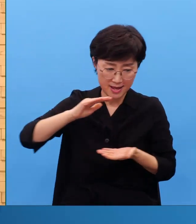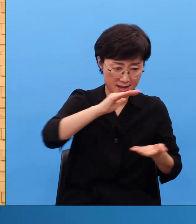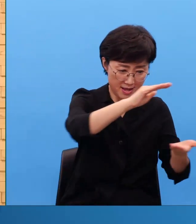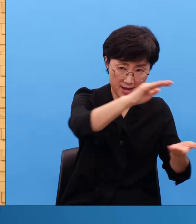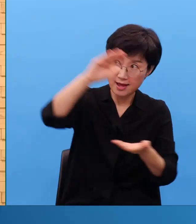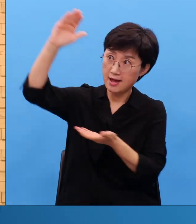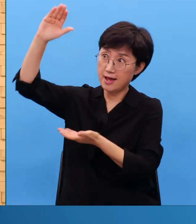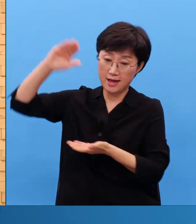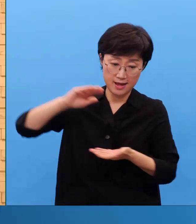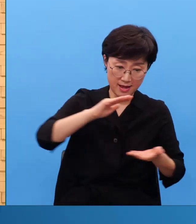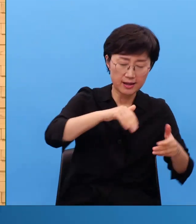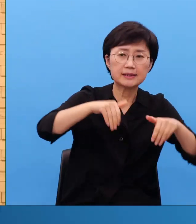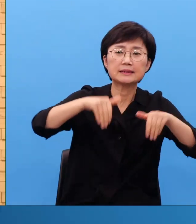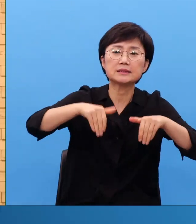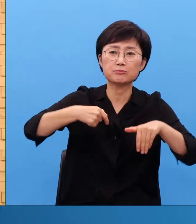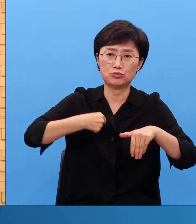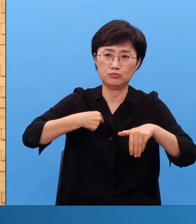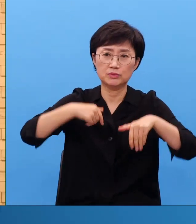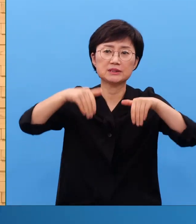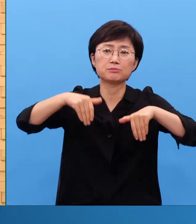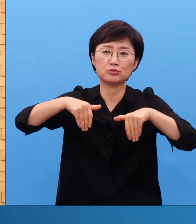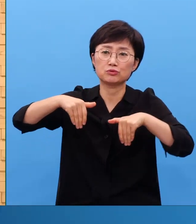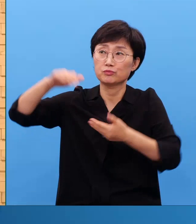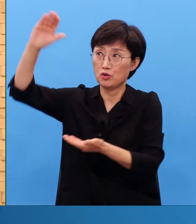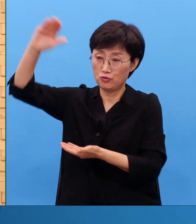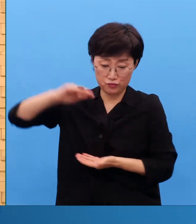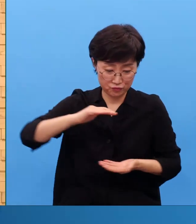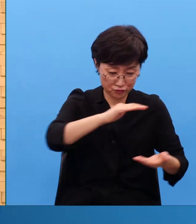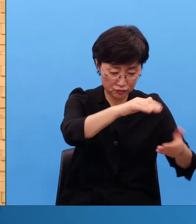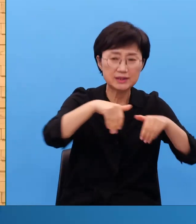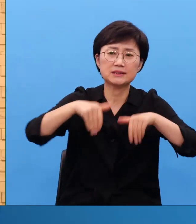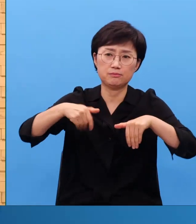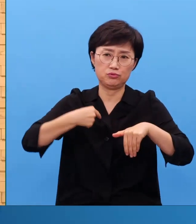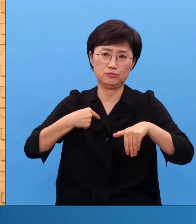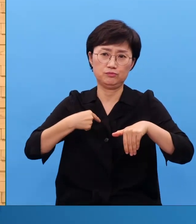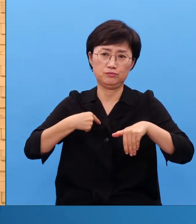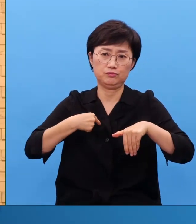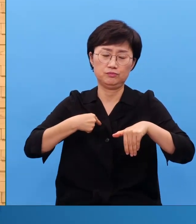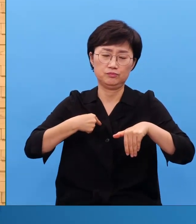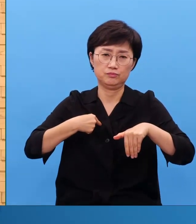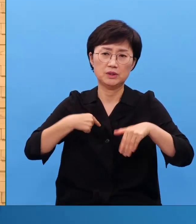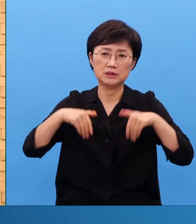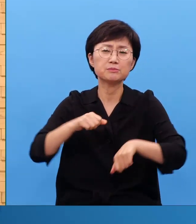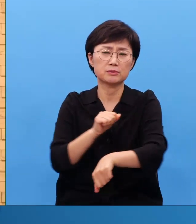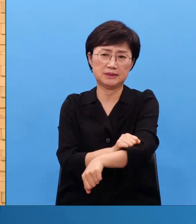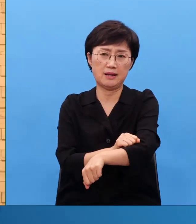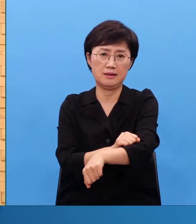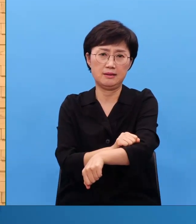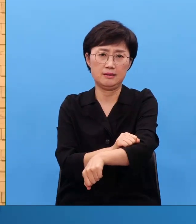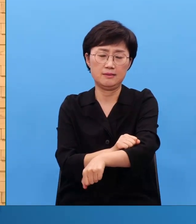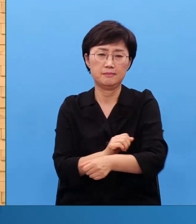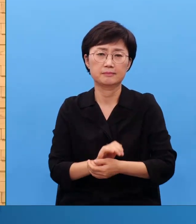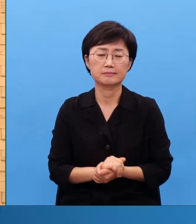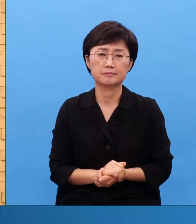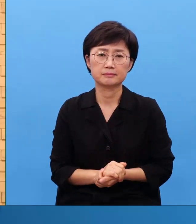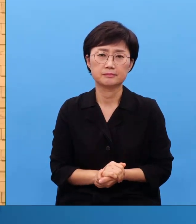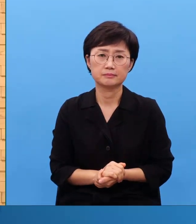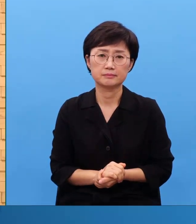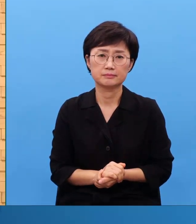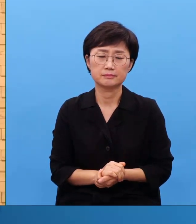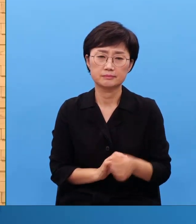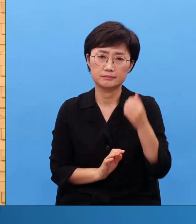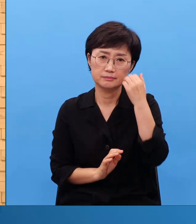message, but because I am God, God allowed me to run the errand of sharing and testifying His word. 굉장히 중요한 겁니다. This is very